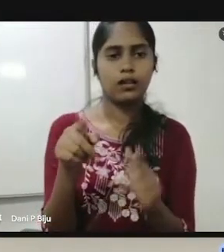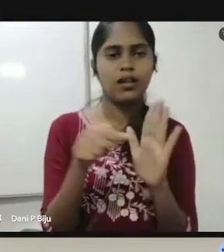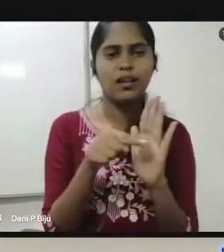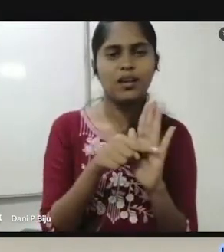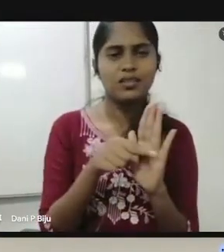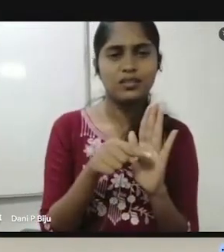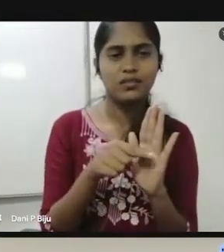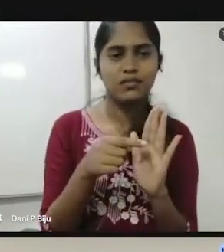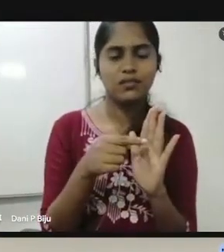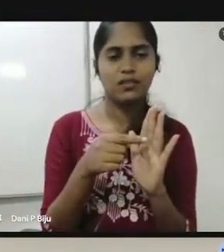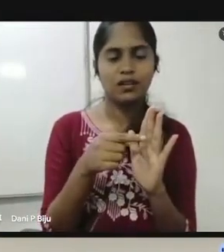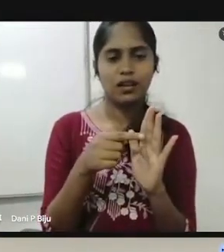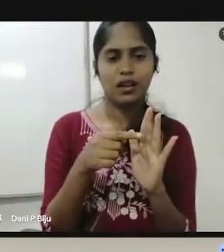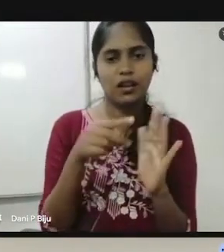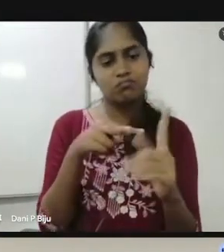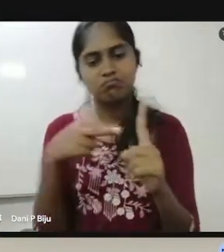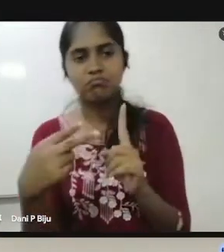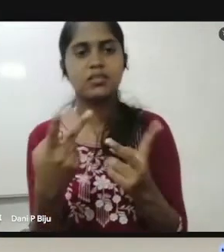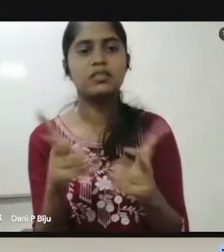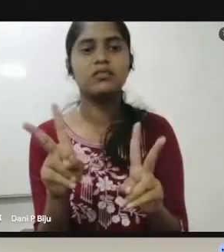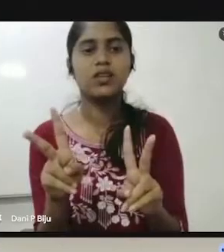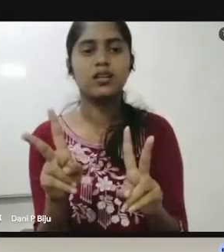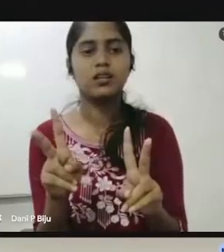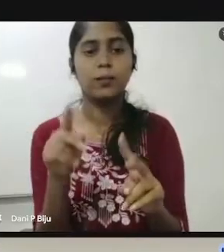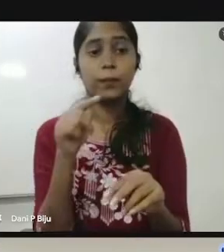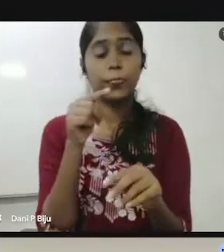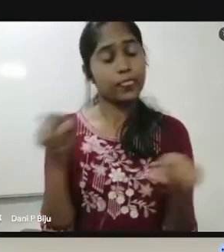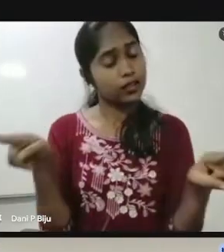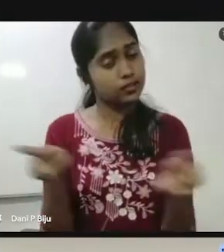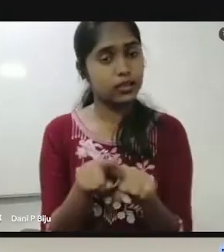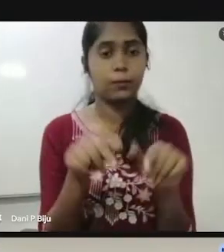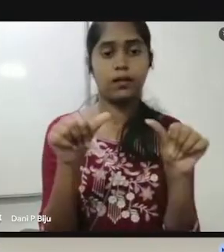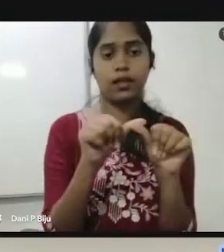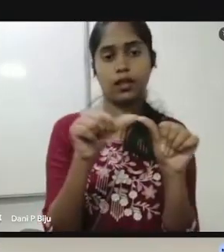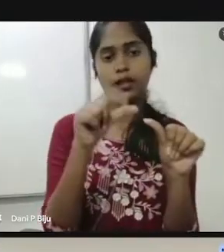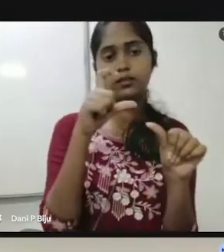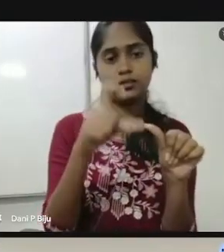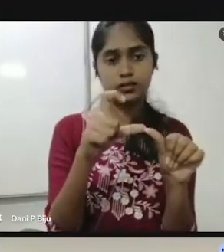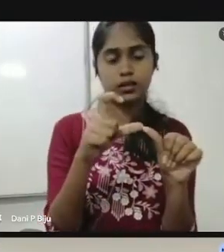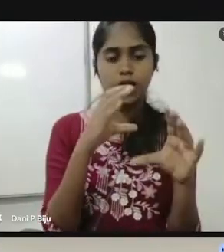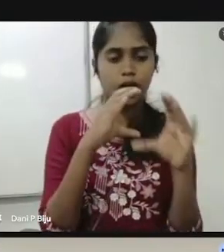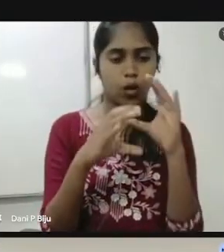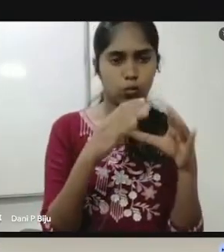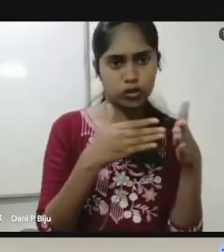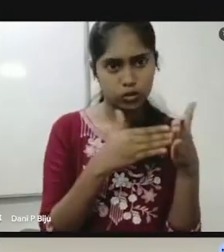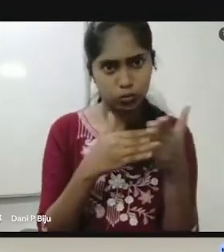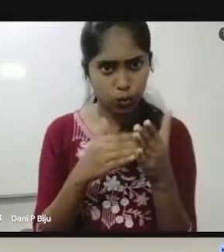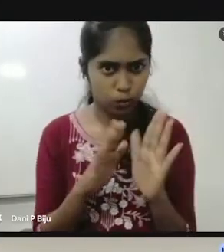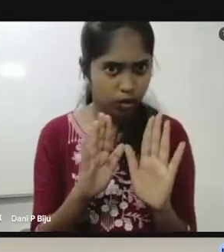പരിമിതി ഉള്ളവർക്ക് കാണാനും കേൾവി പരിമിതി ഉള്ളവർക്ക് കേൾക്കാനും ഒക്കെ ഇത് സഹായിക്കുന്നുണ്ട്. അതേപോലെ തന്നെയാണ് AAC കമ്മ്യൂണിക്കേറ്റ് ചെയ്യാൻ അല്ലെങ്കിൽ ആശയവിനിമയം